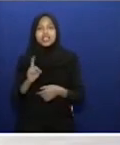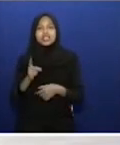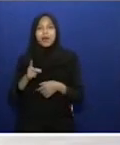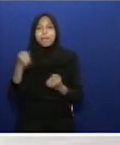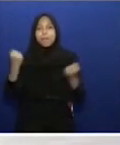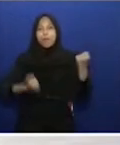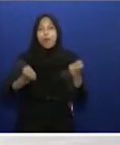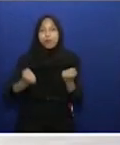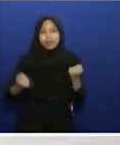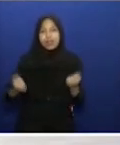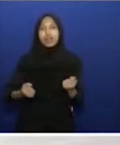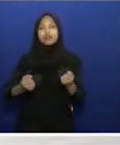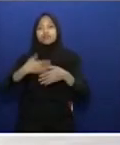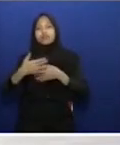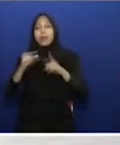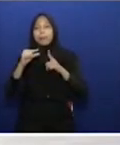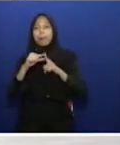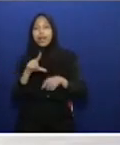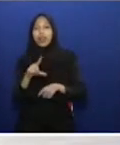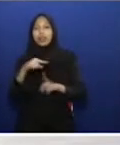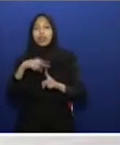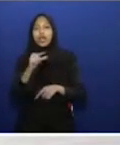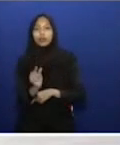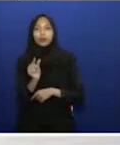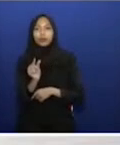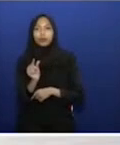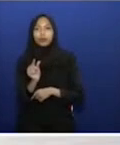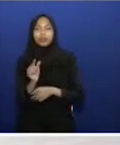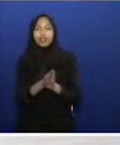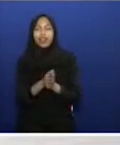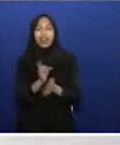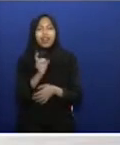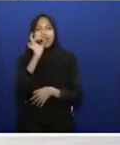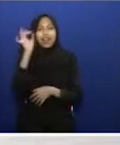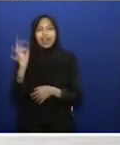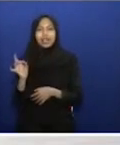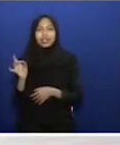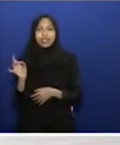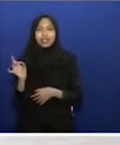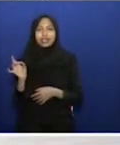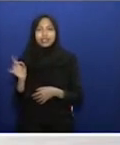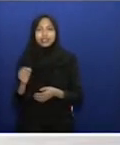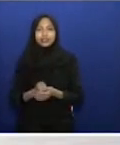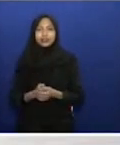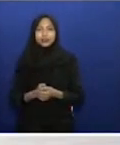mobil, PLTU, kemudian macam-macam.